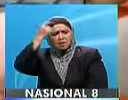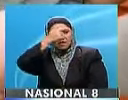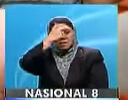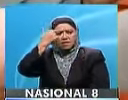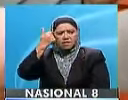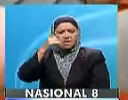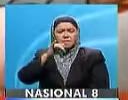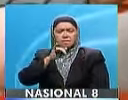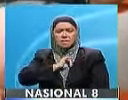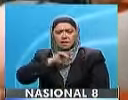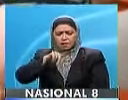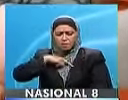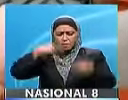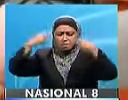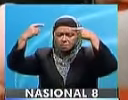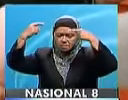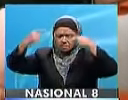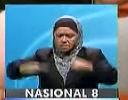saya punya lawan pun